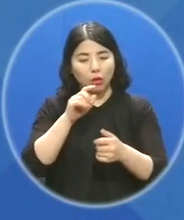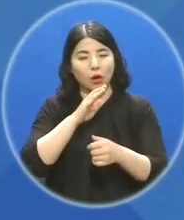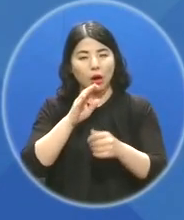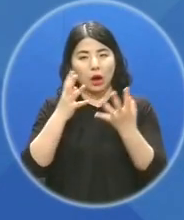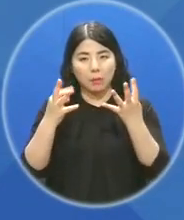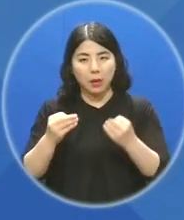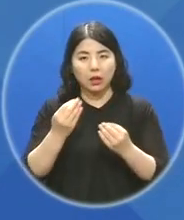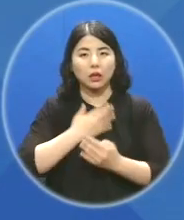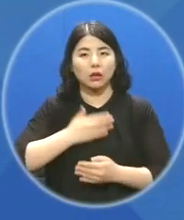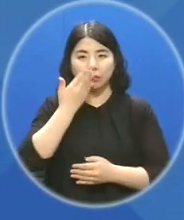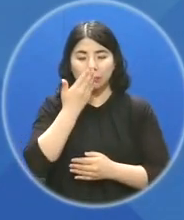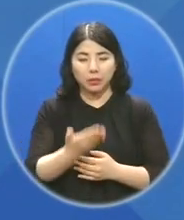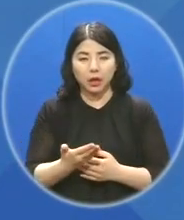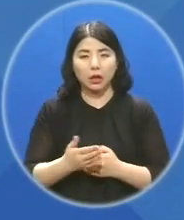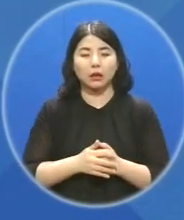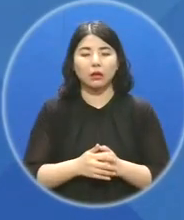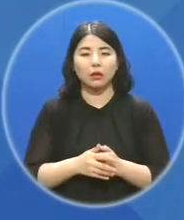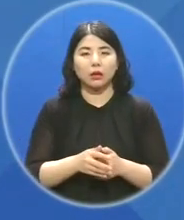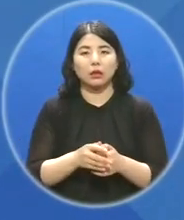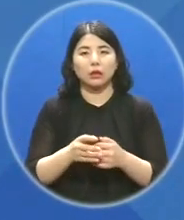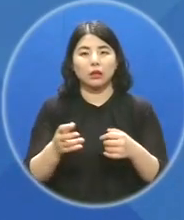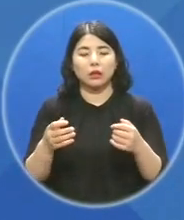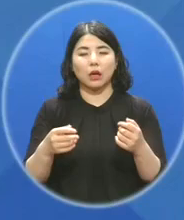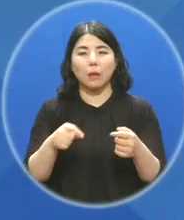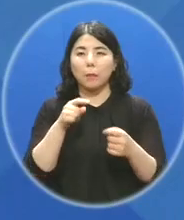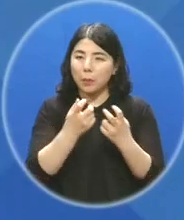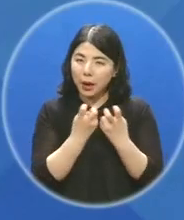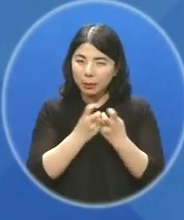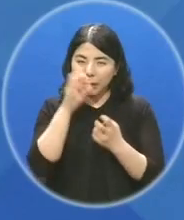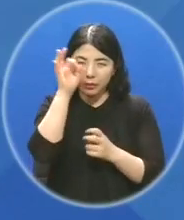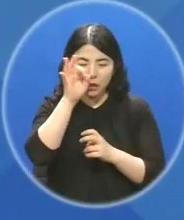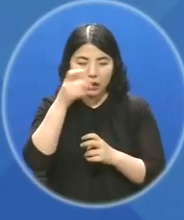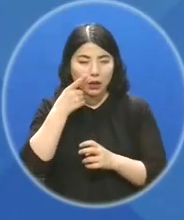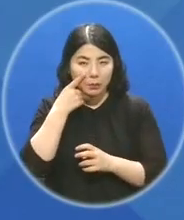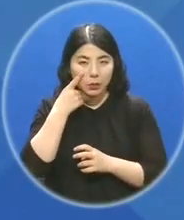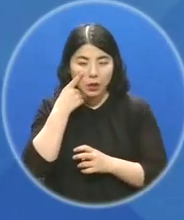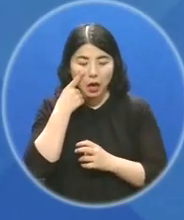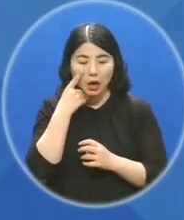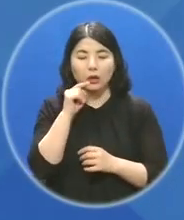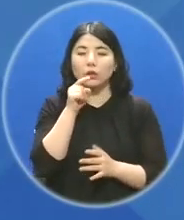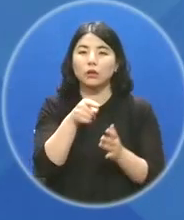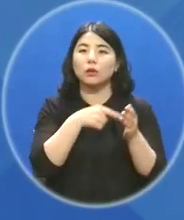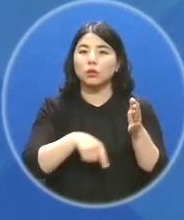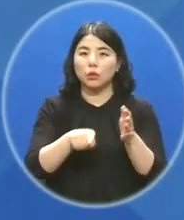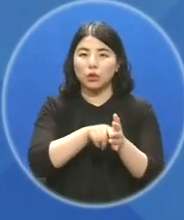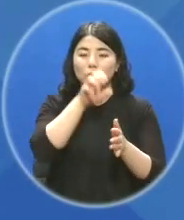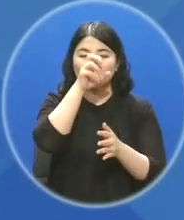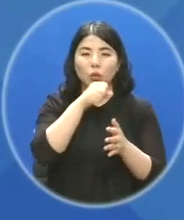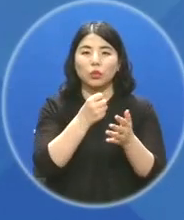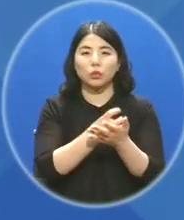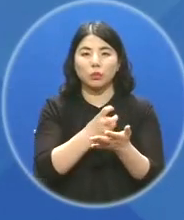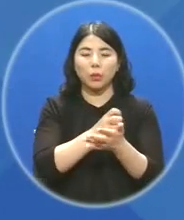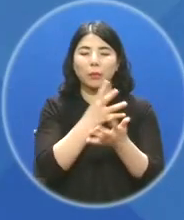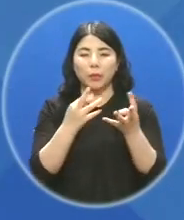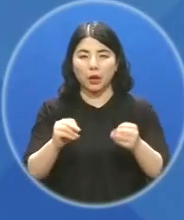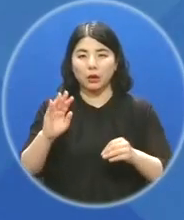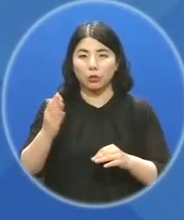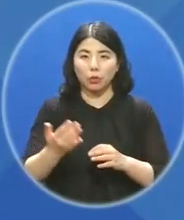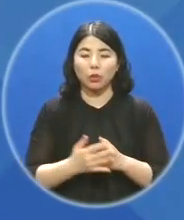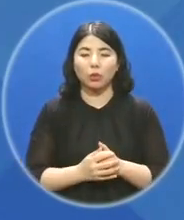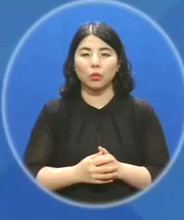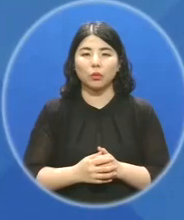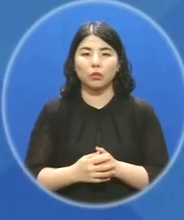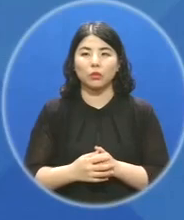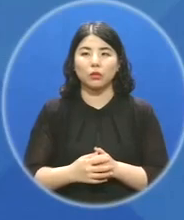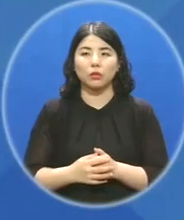수 있는 그런 길들, 채널들을 좀 찾자. 네. 그러기 위해서 좋은 조례가 많아야 되고, 그다음에